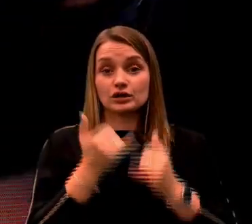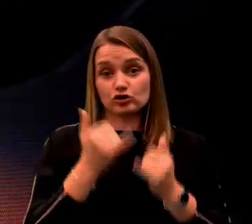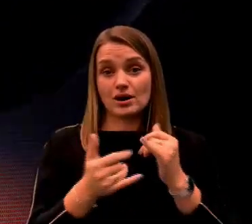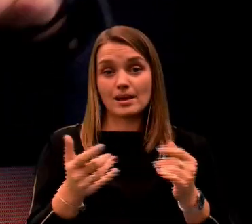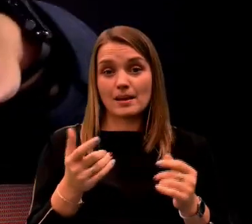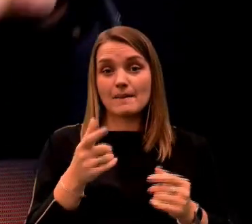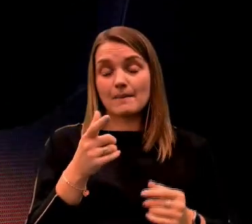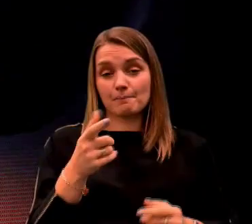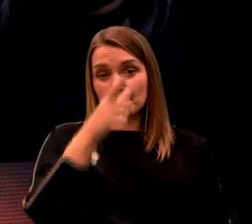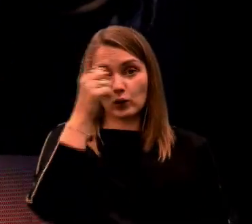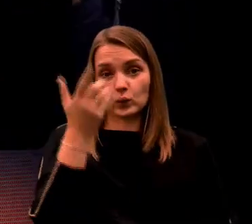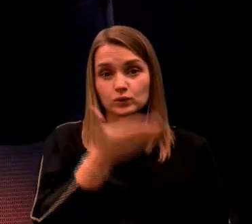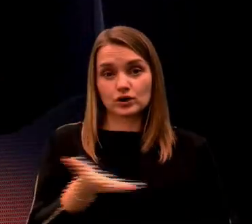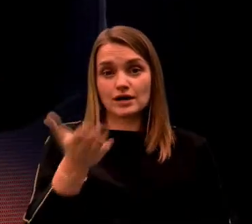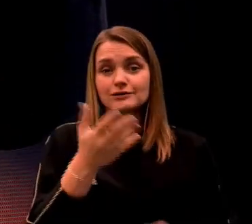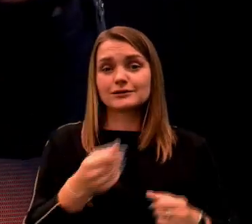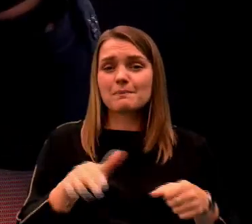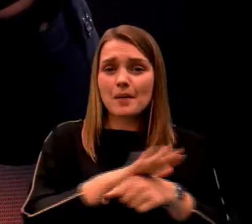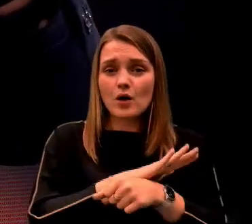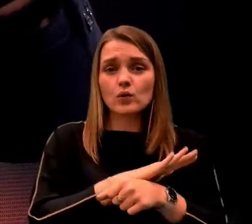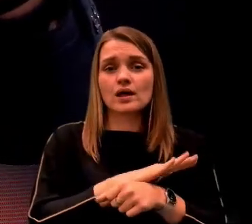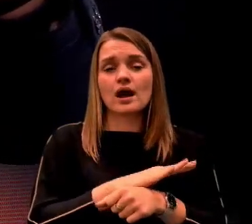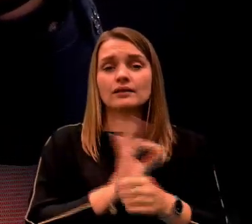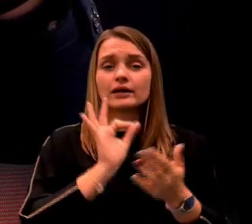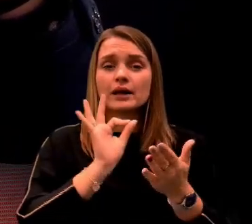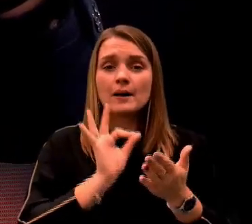Państwo spełniacie w Waszym biznesie pewien